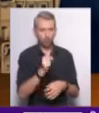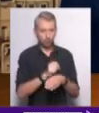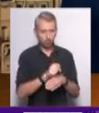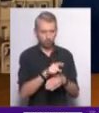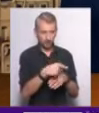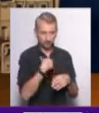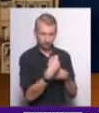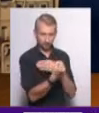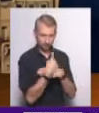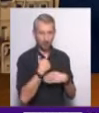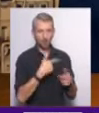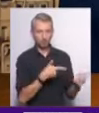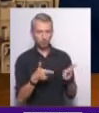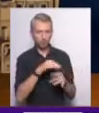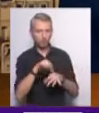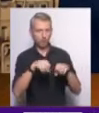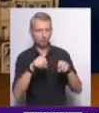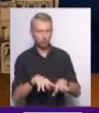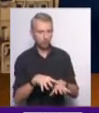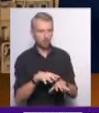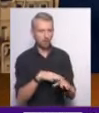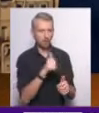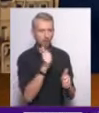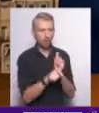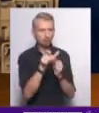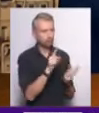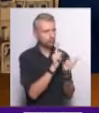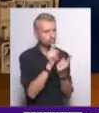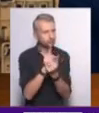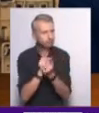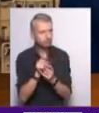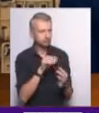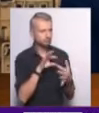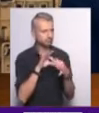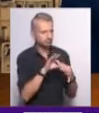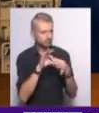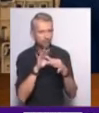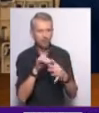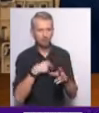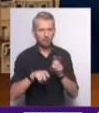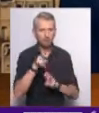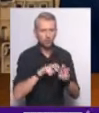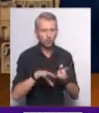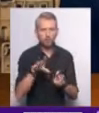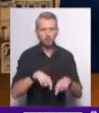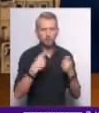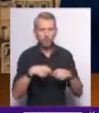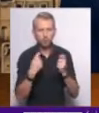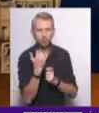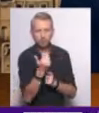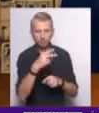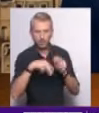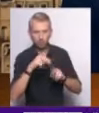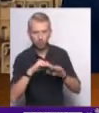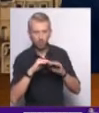рішення, уже працюючи безпосередньо з кожною людиною. Ми вишуковували всі порушення, які зробив забудовник, всі порушення